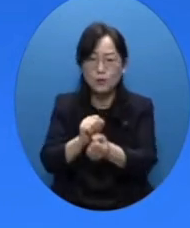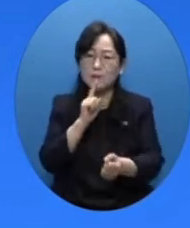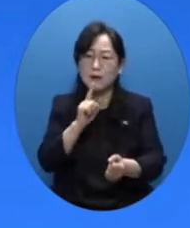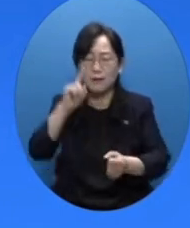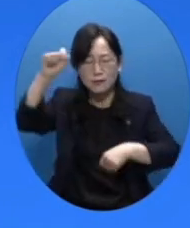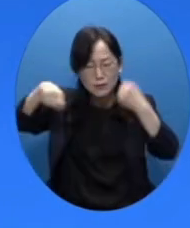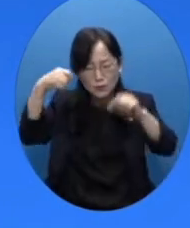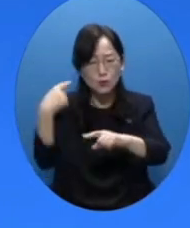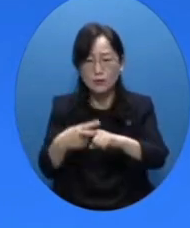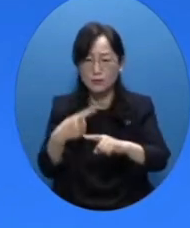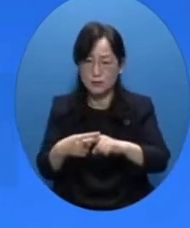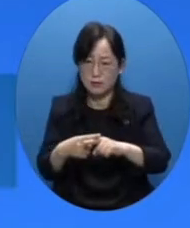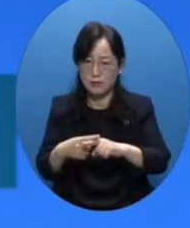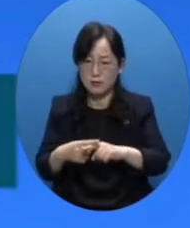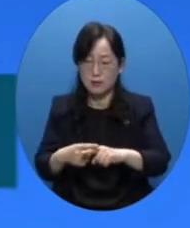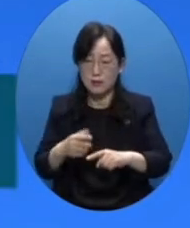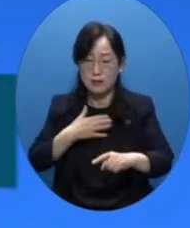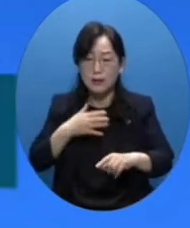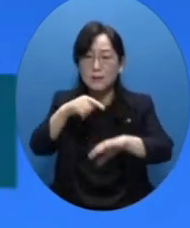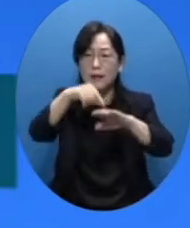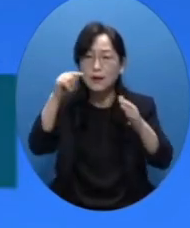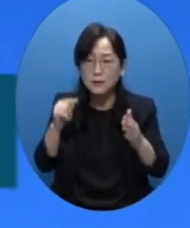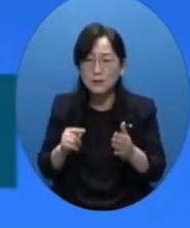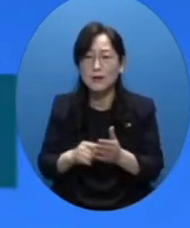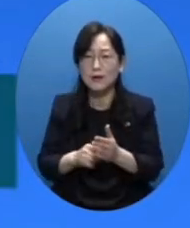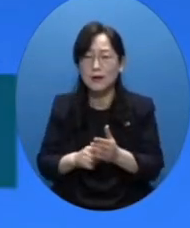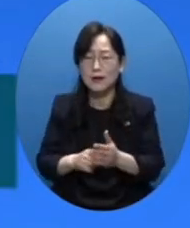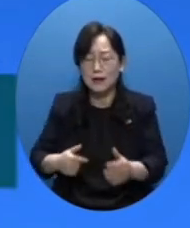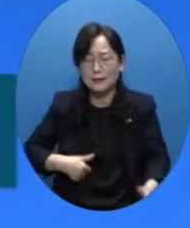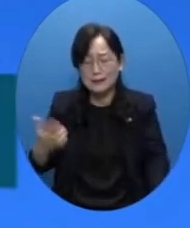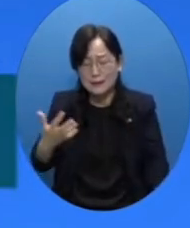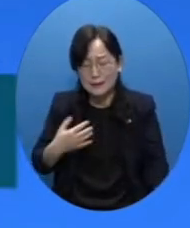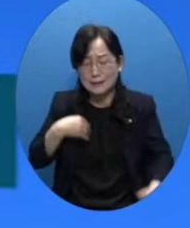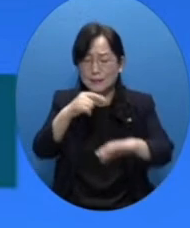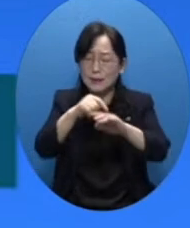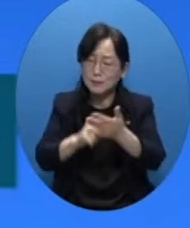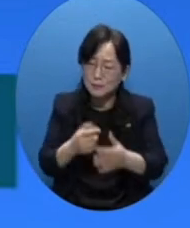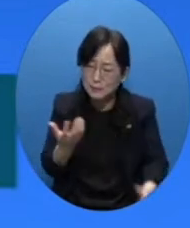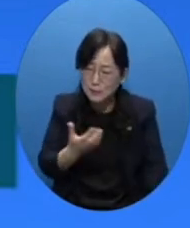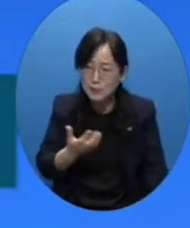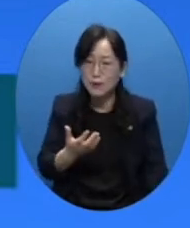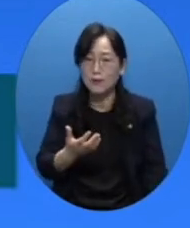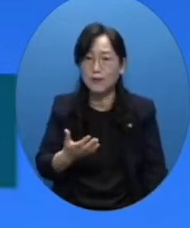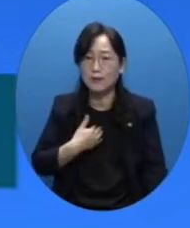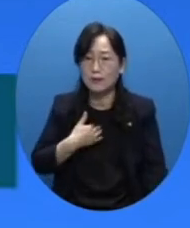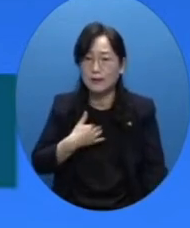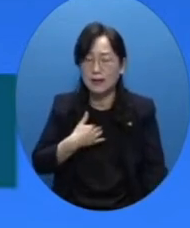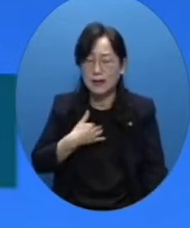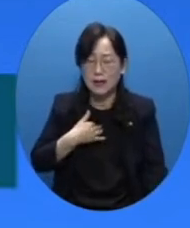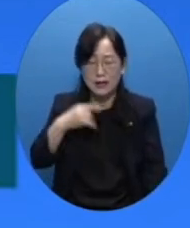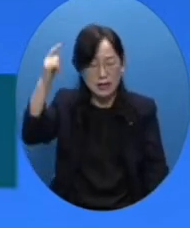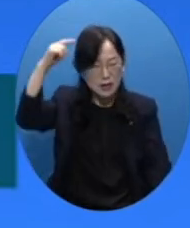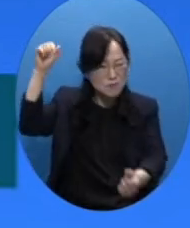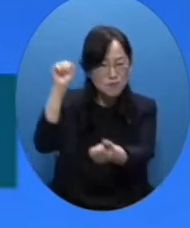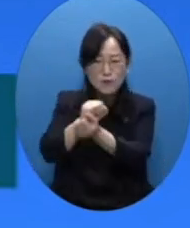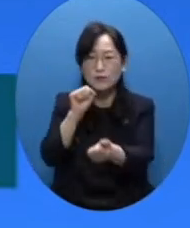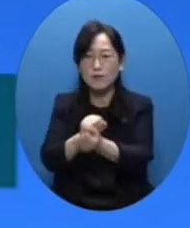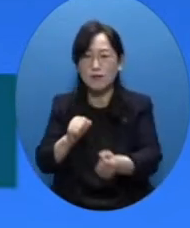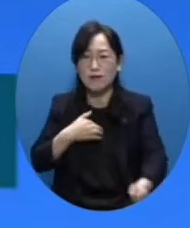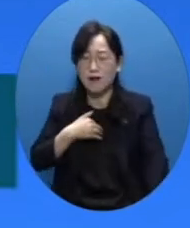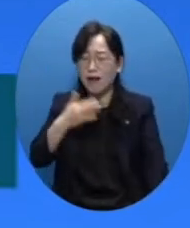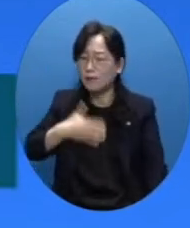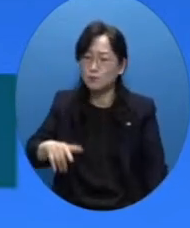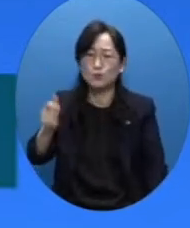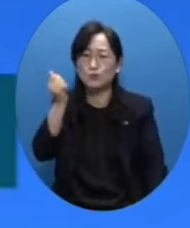생각해보니까 내 마음이 쓰리고 내 속이 아픕니다 나는 멍청 에서 알지